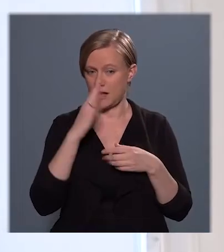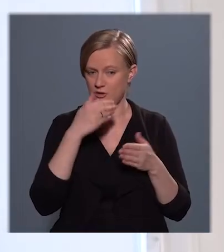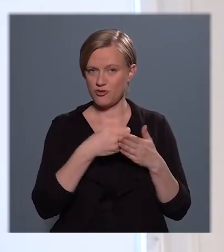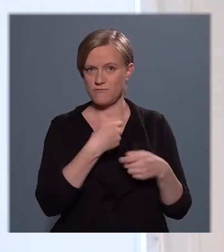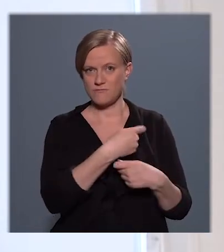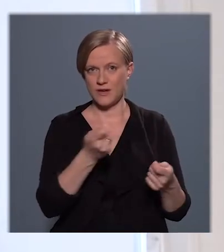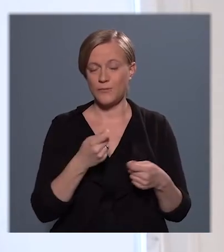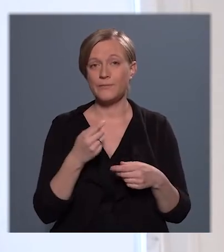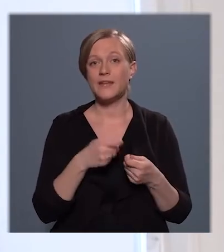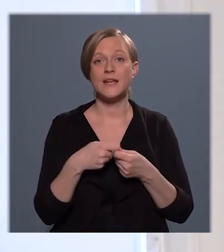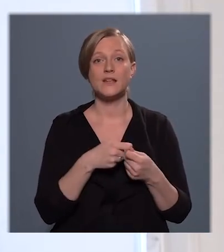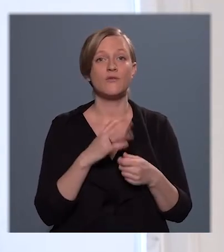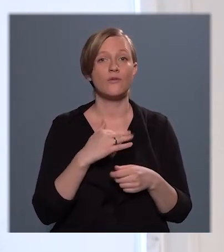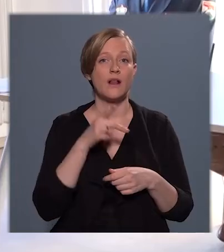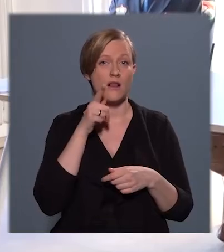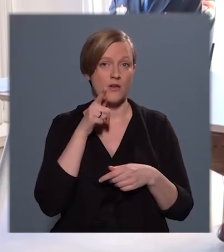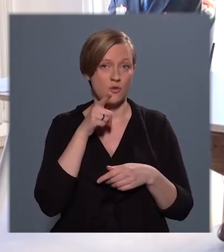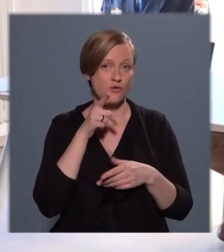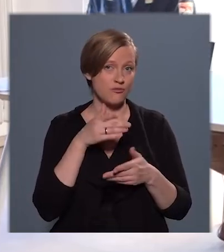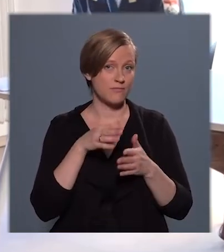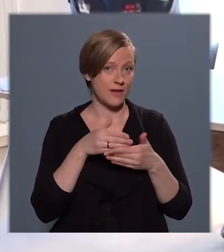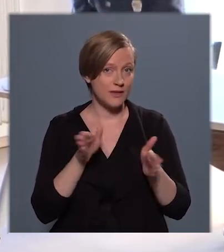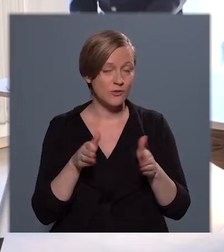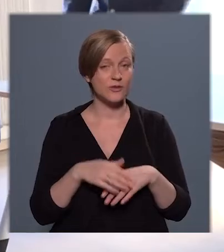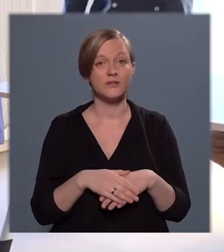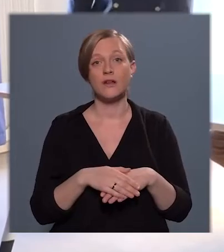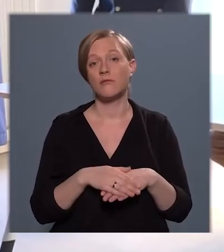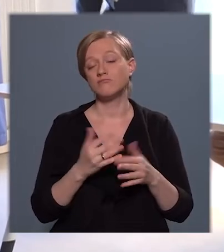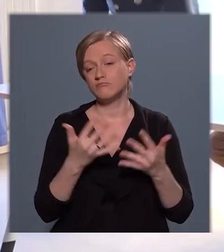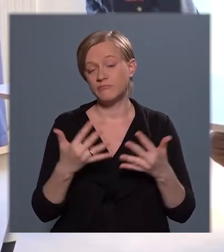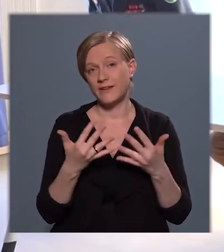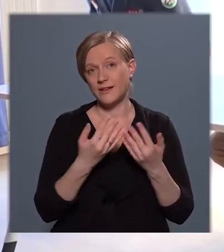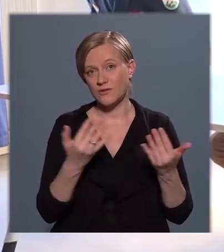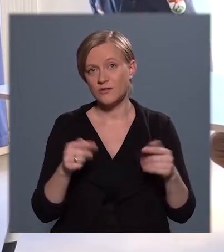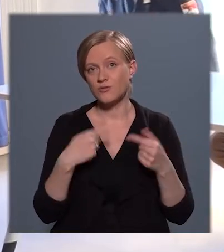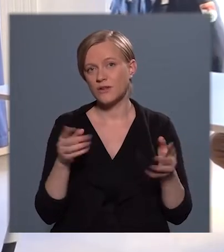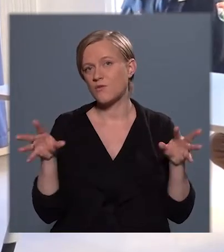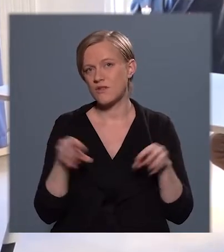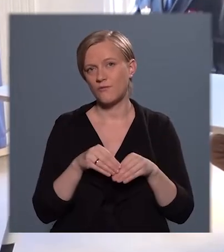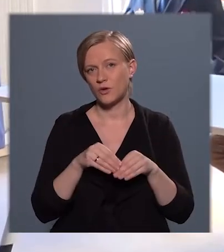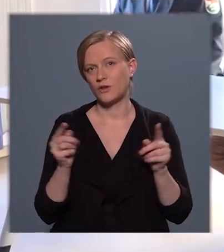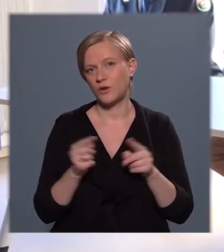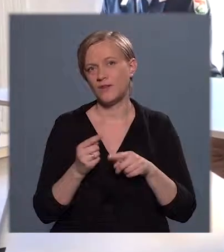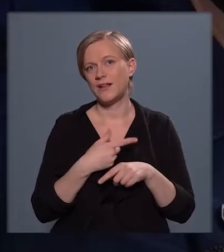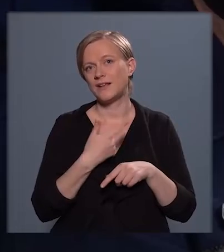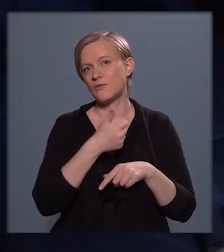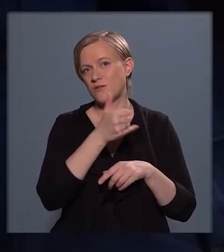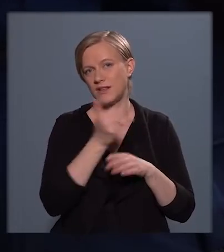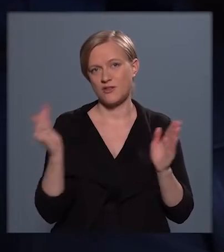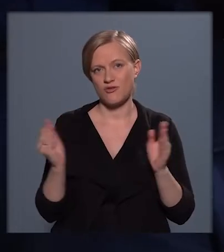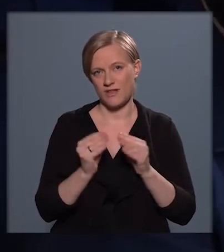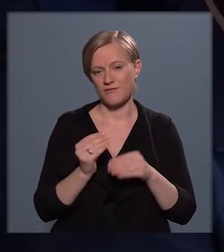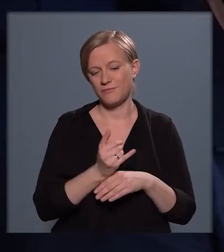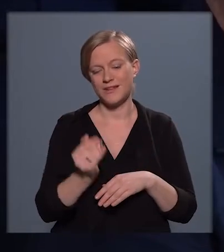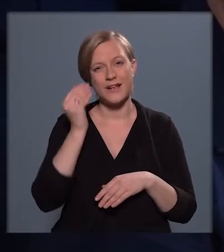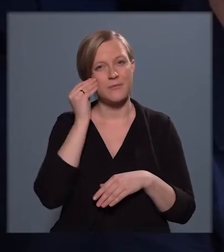rendezvényt Horváth Lajos őrnagy nyitotta meg, aki a vendégek köszöntése után röviden összefoglalta a 2021-es évet. Mindenki emlékszik,